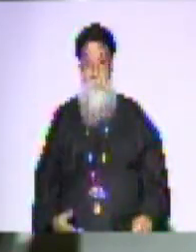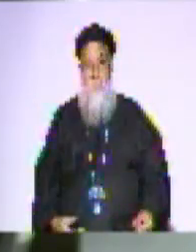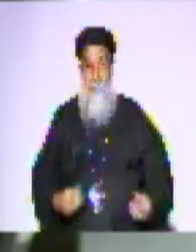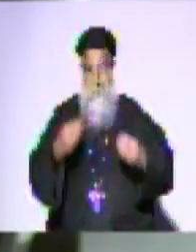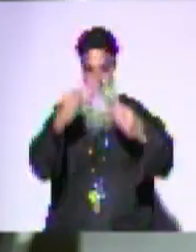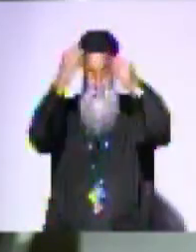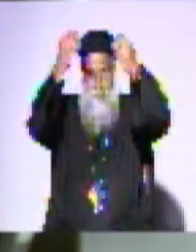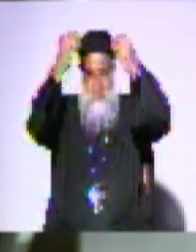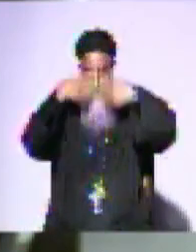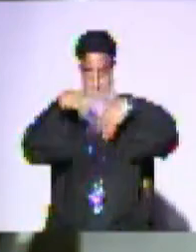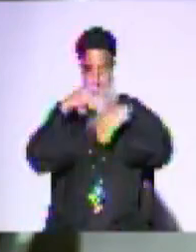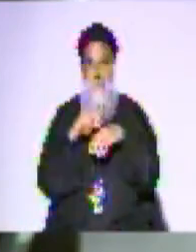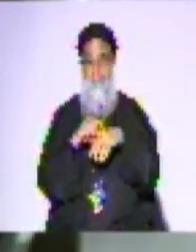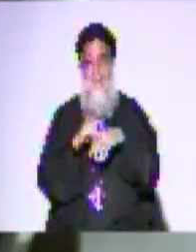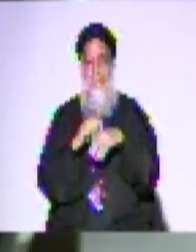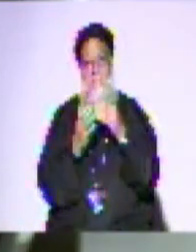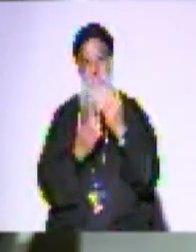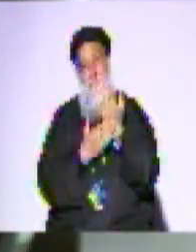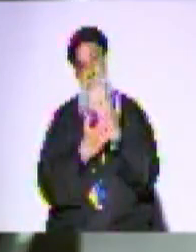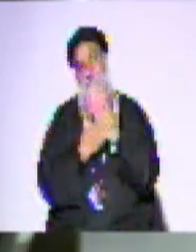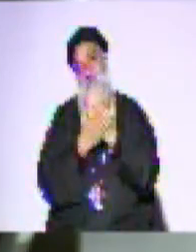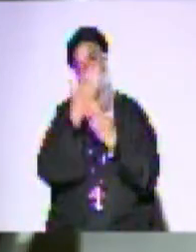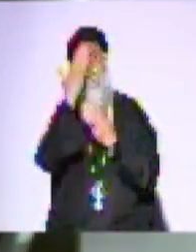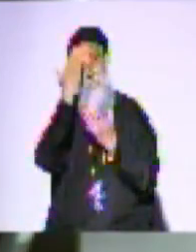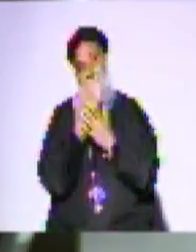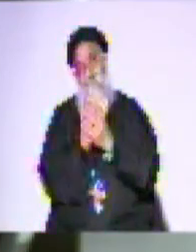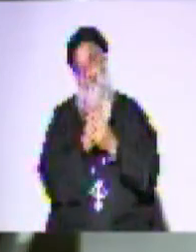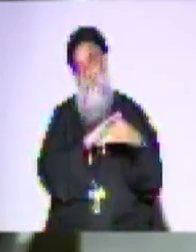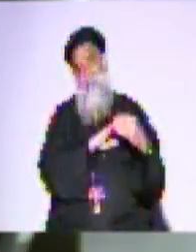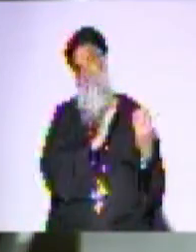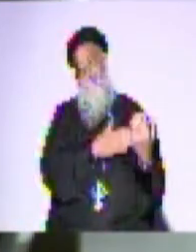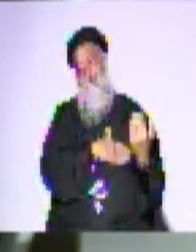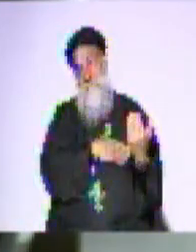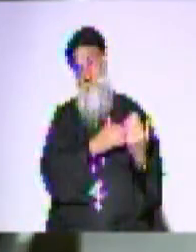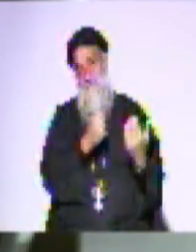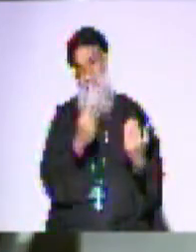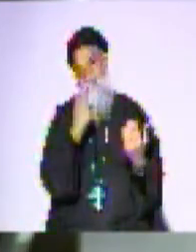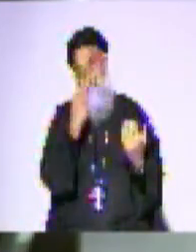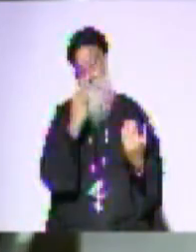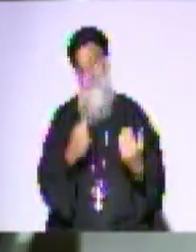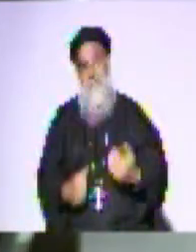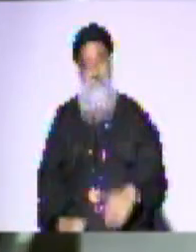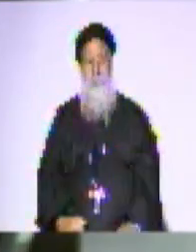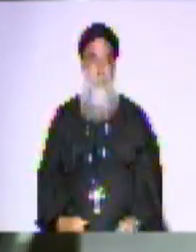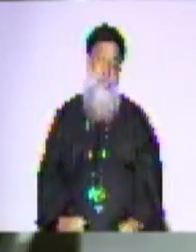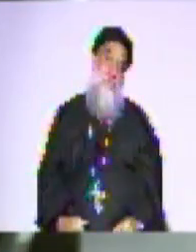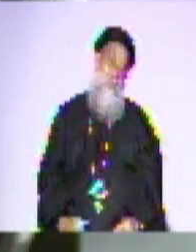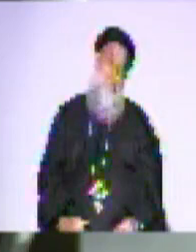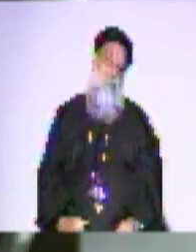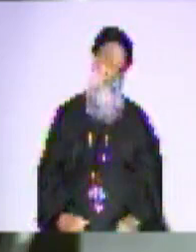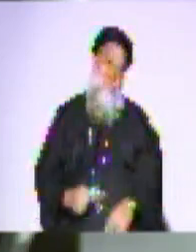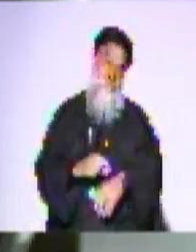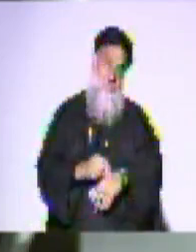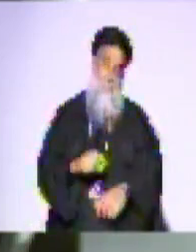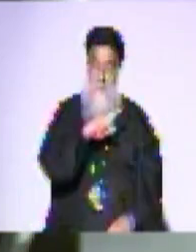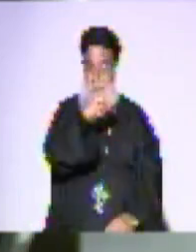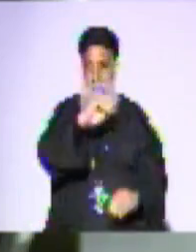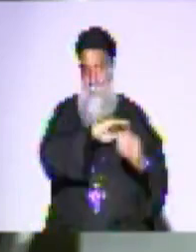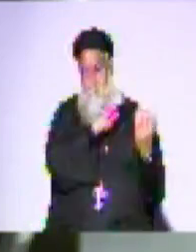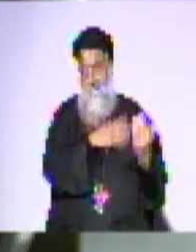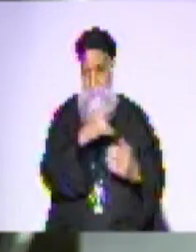تديني إنسان جديد؟ ما ده عايز إيمان. أي. لو الإنسان مش مؤمن